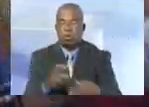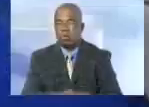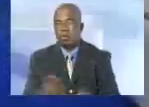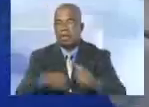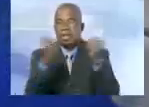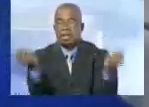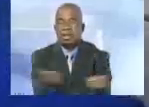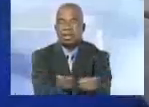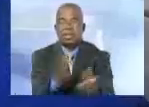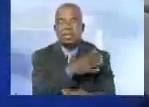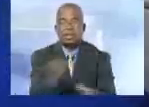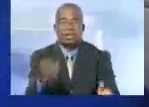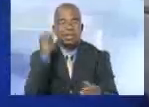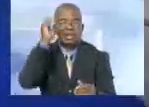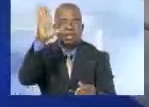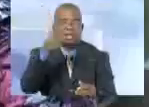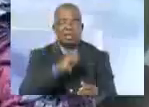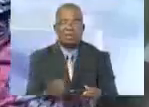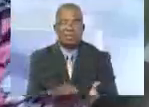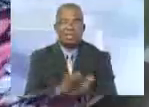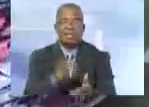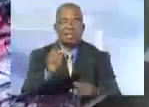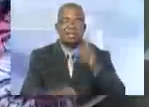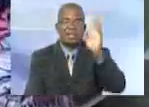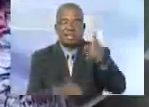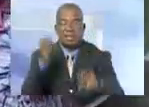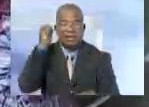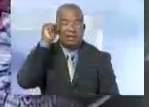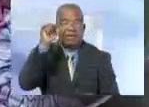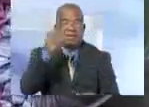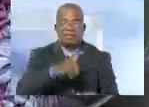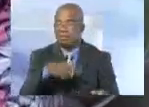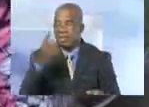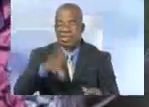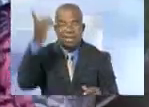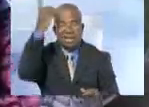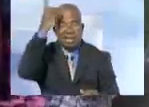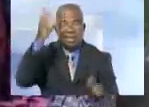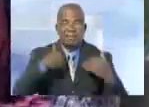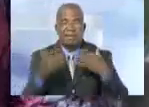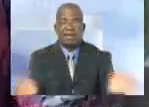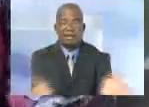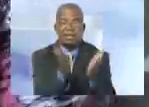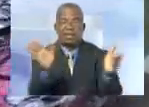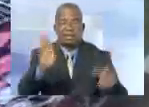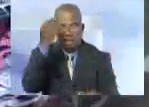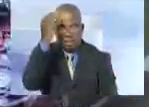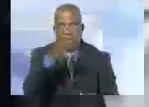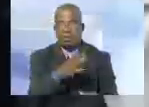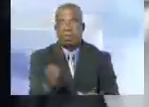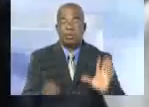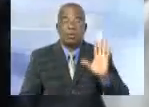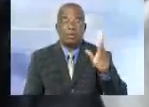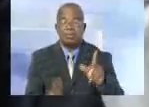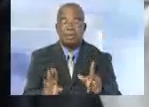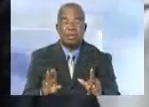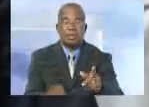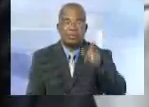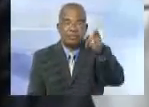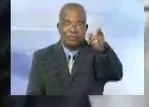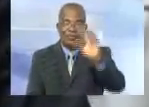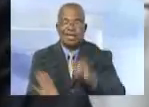de cette région, Honorable Traoré Mariam a exhorté le ministre des Postes et des Nouvelles Technologies de l'Information et de la Communication, Koné